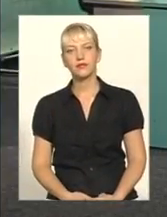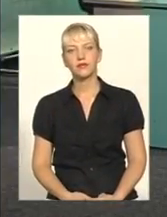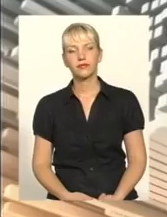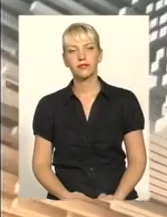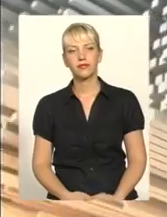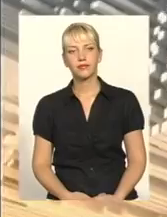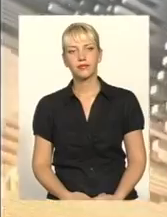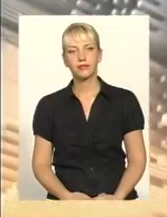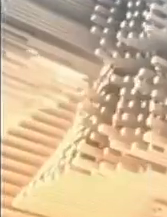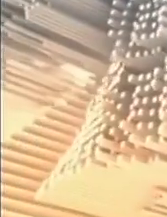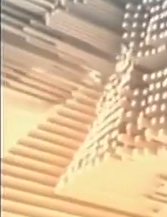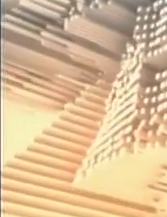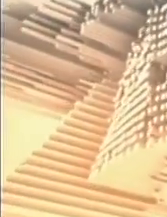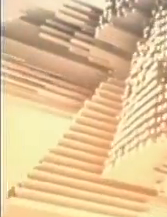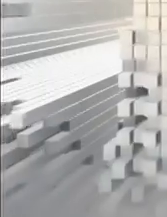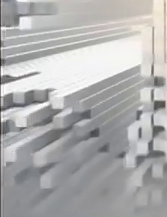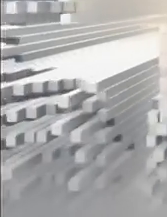продовжимо.